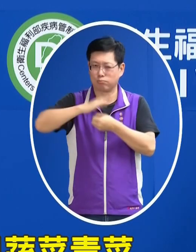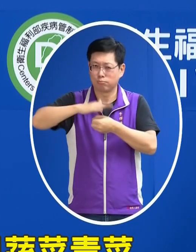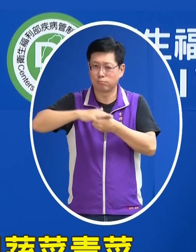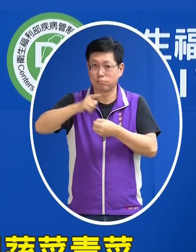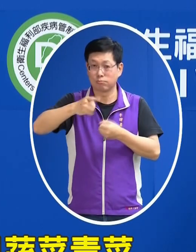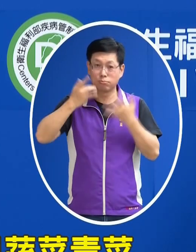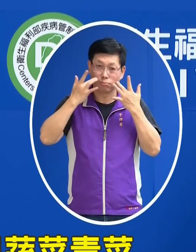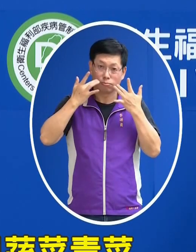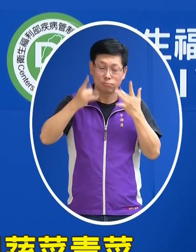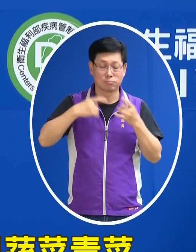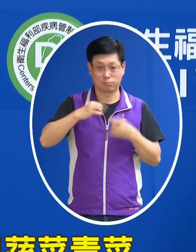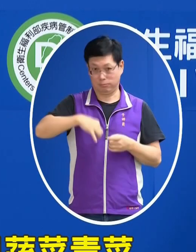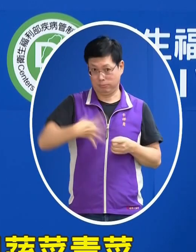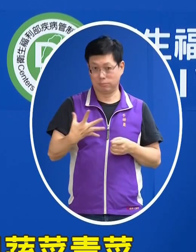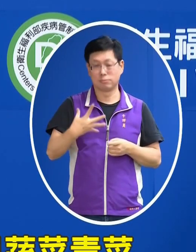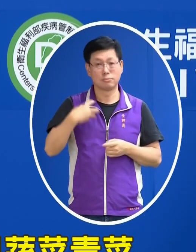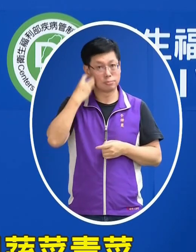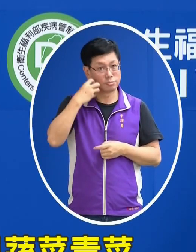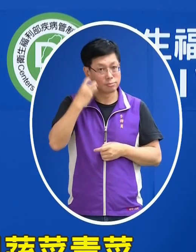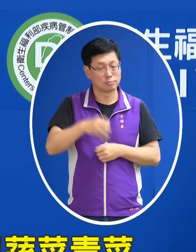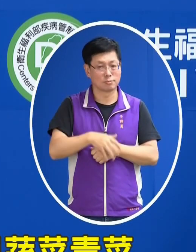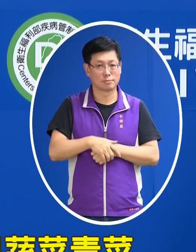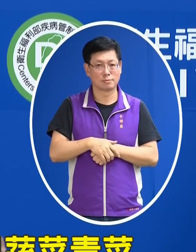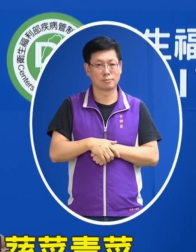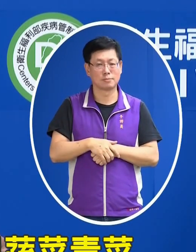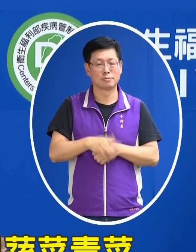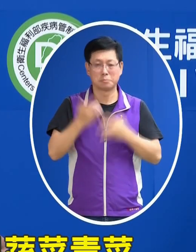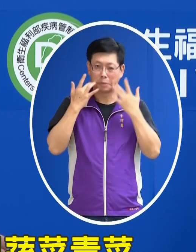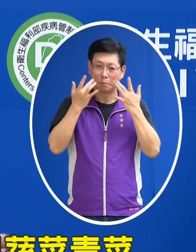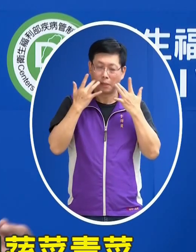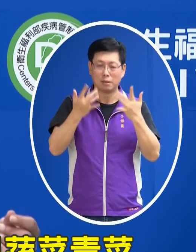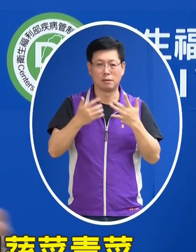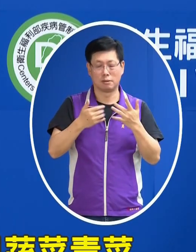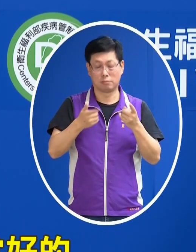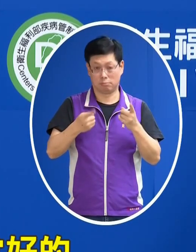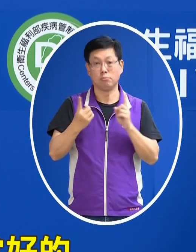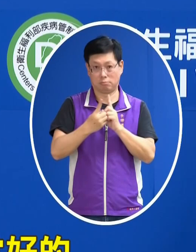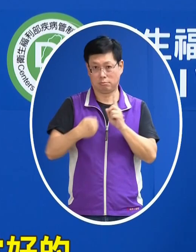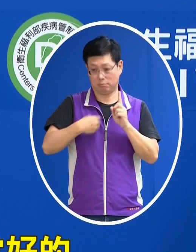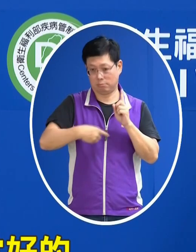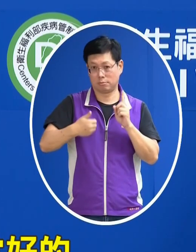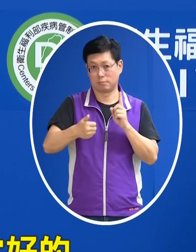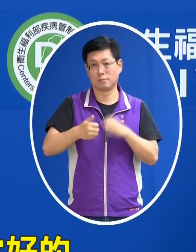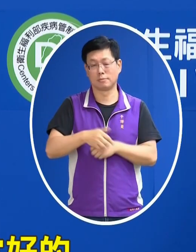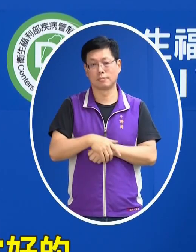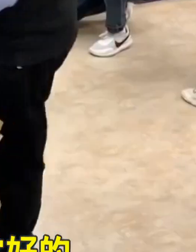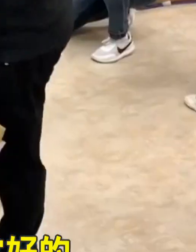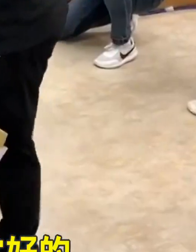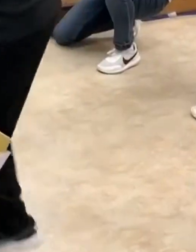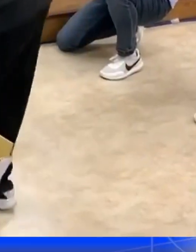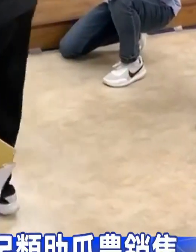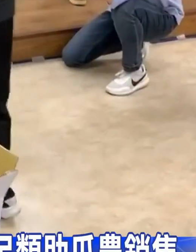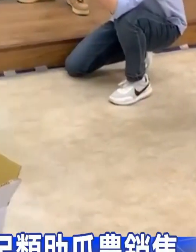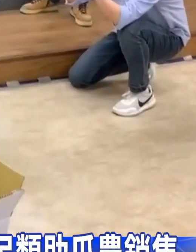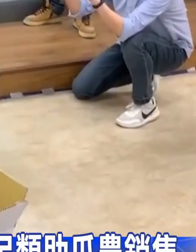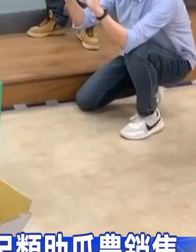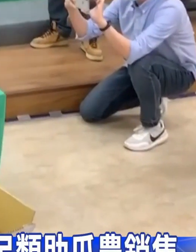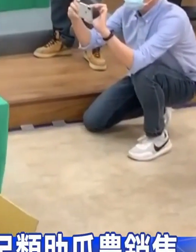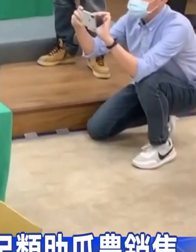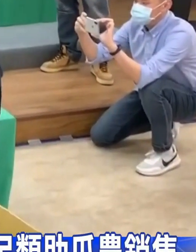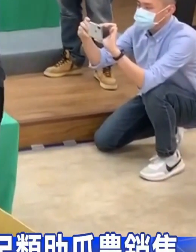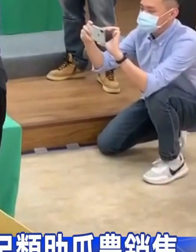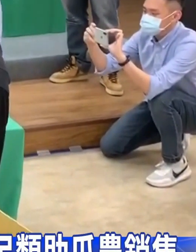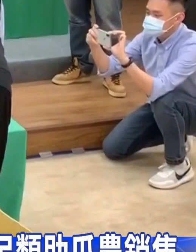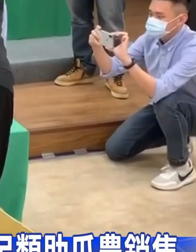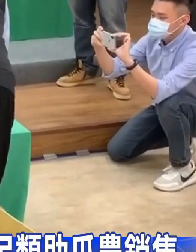这些天然的水果蔬菜青菜，这都是对身体都是非常好。 为了庆祝连续六